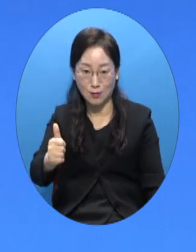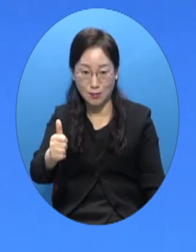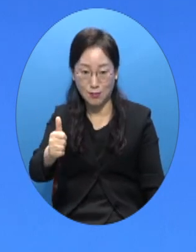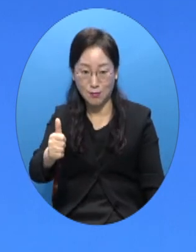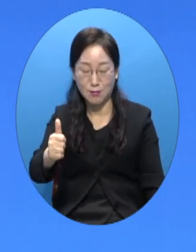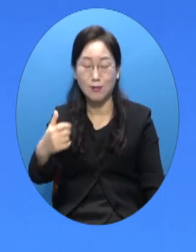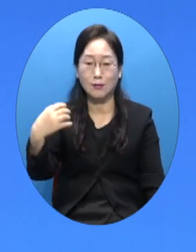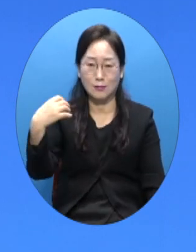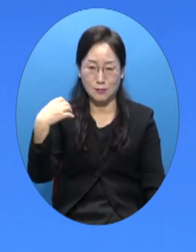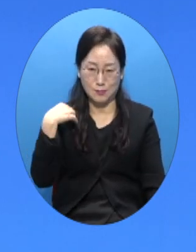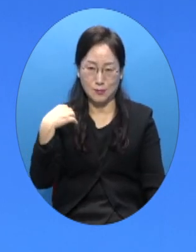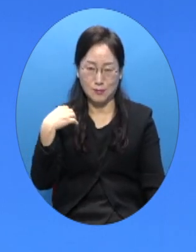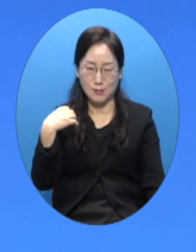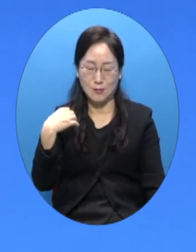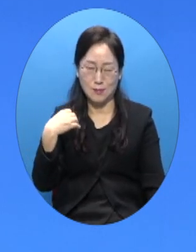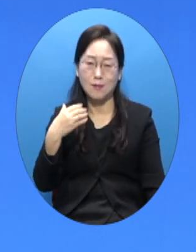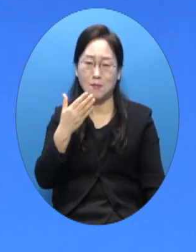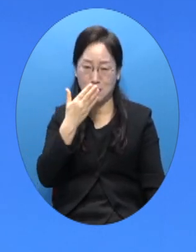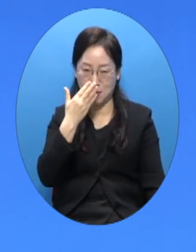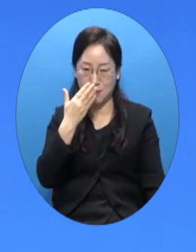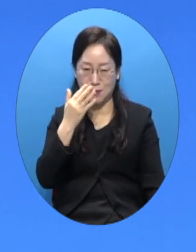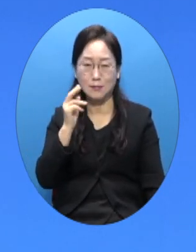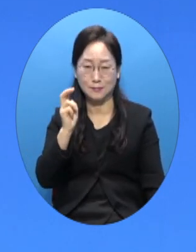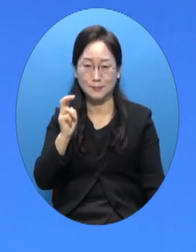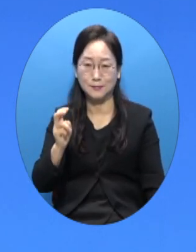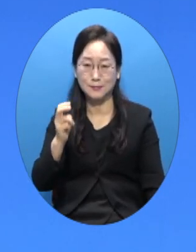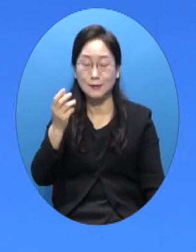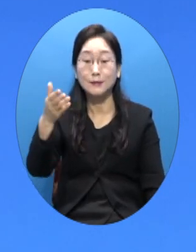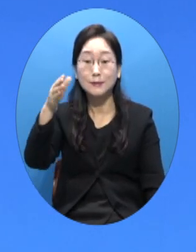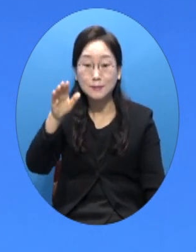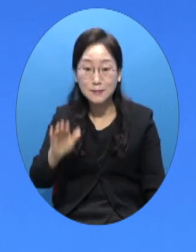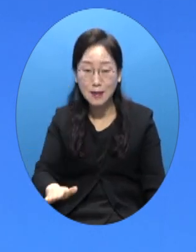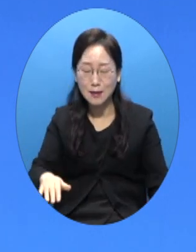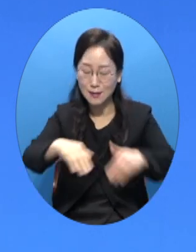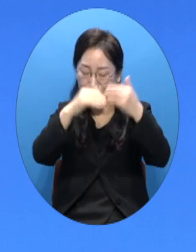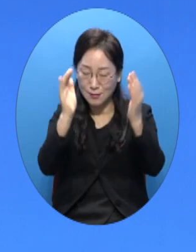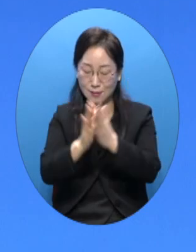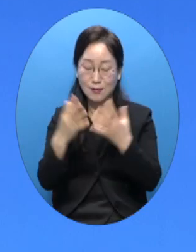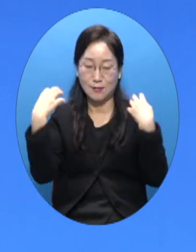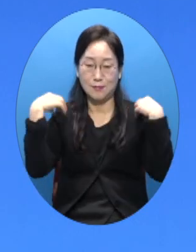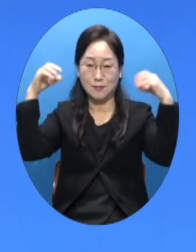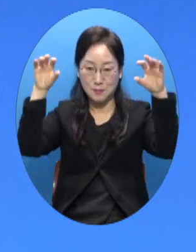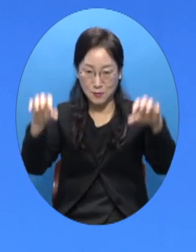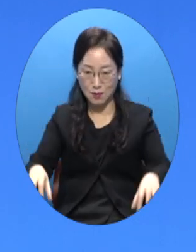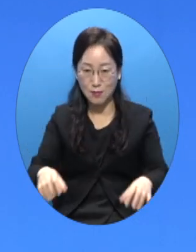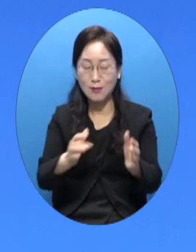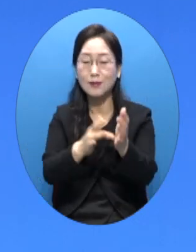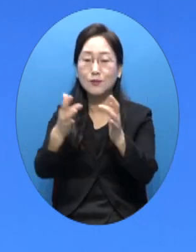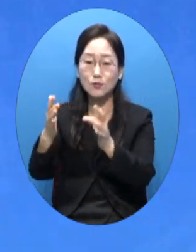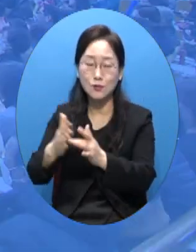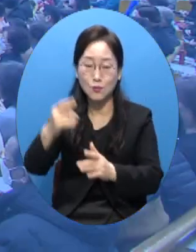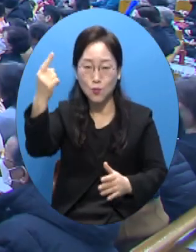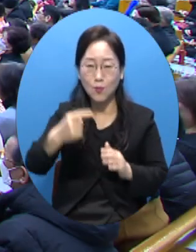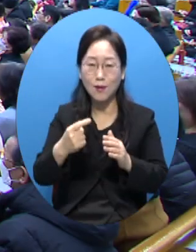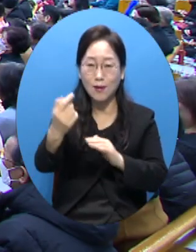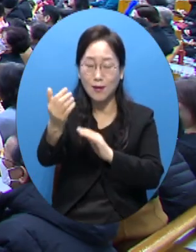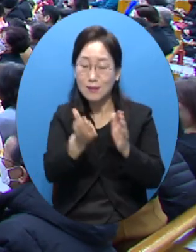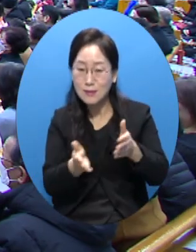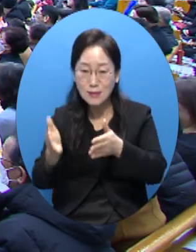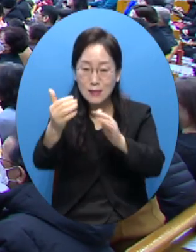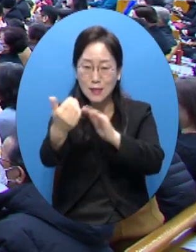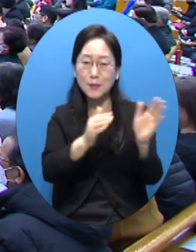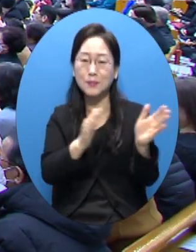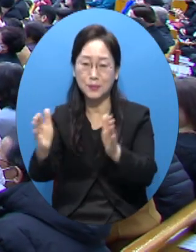감당할 수 있었을 터인데 모든 걸 다 내려놓고 예수님 기를 예배하면서